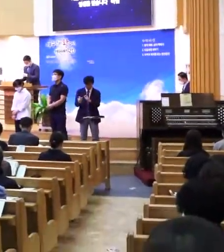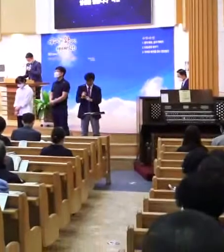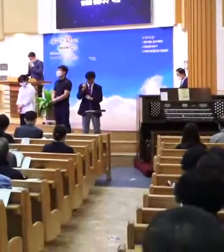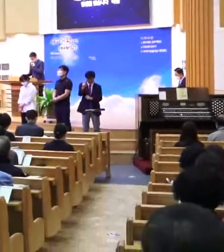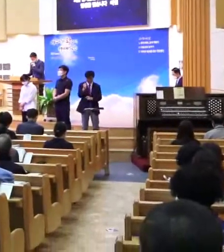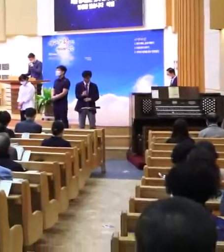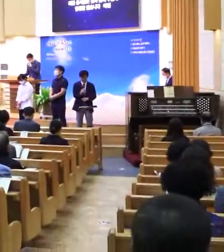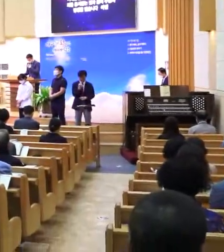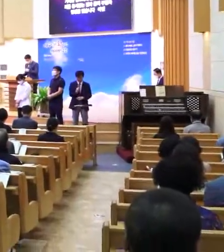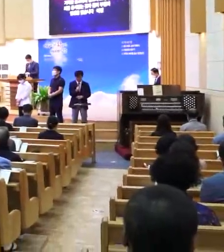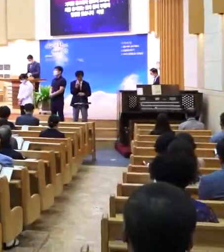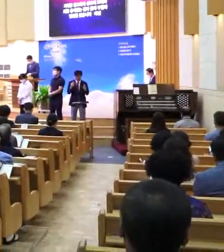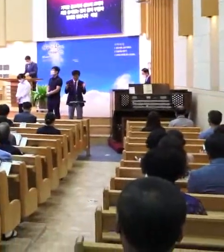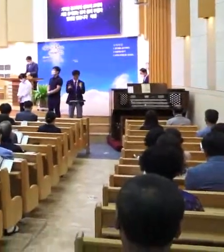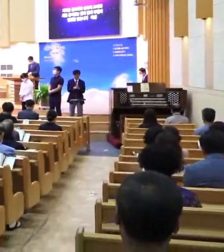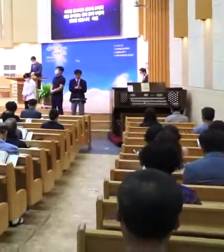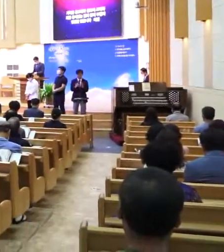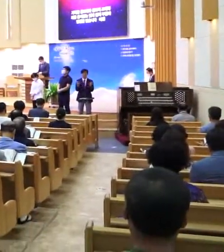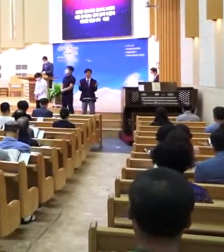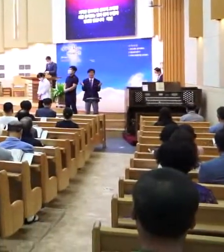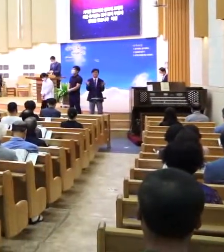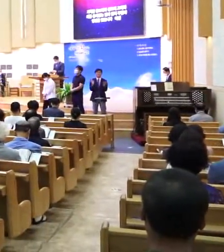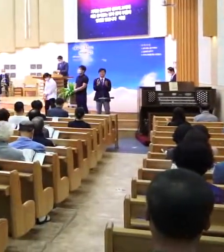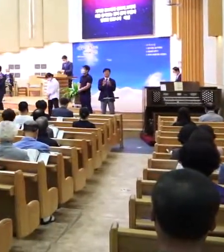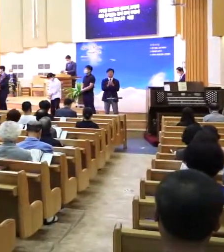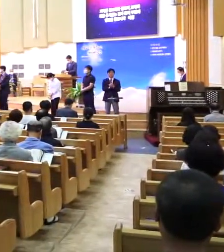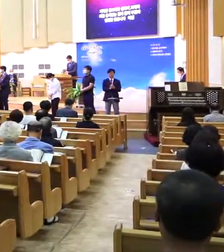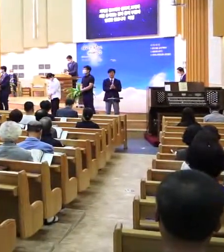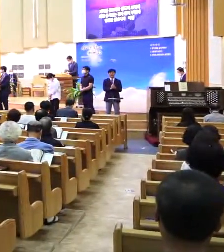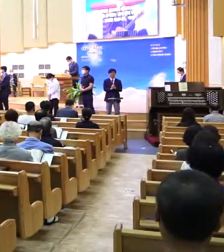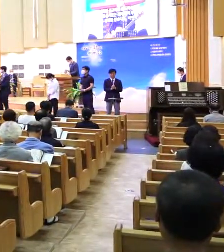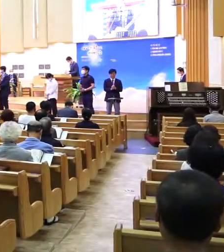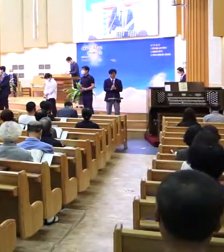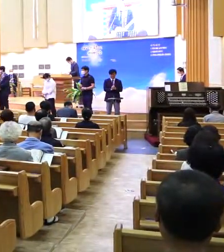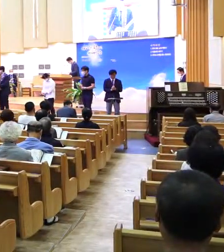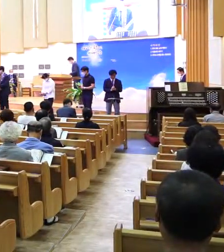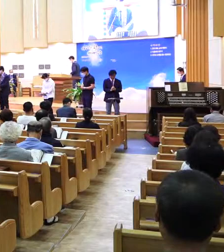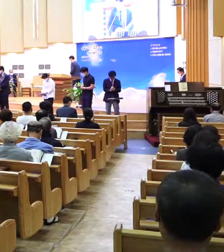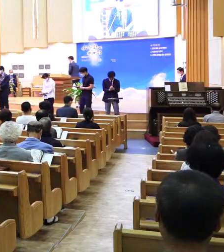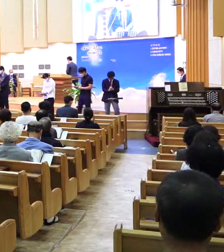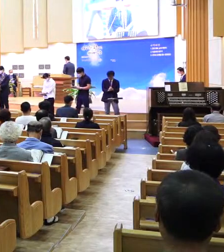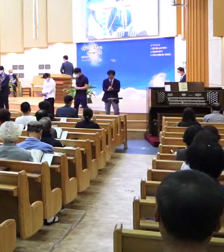부활과 영생을 믿습니다. 아멘.